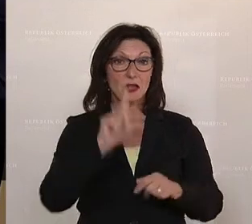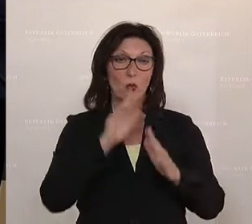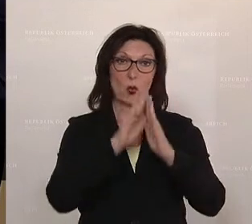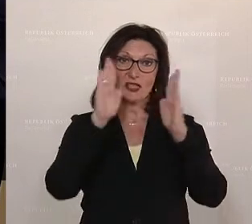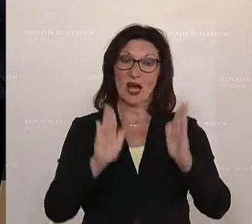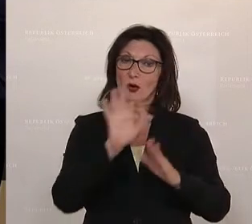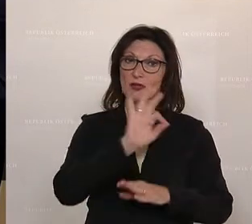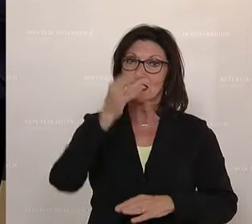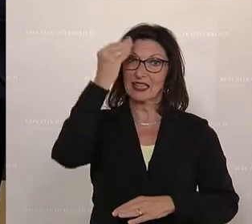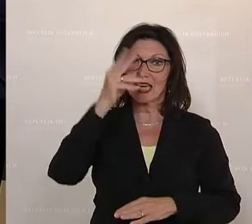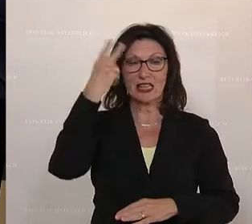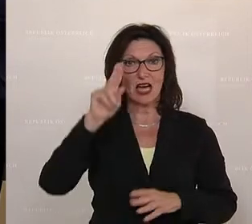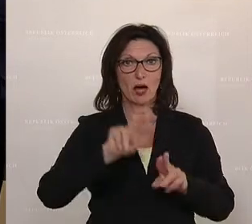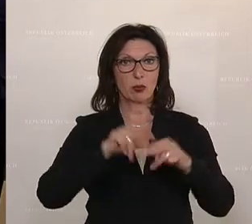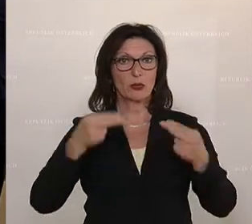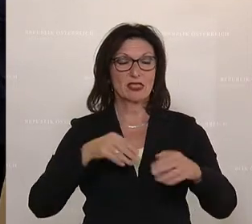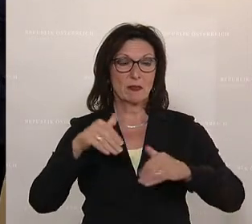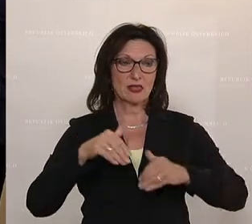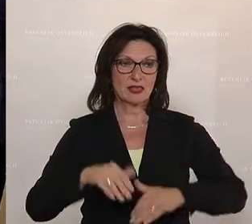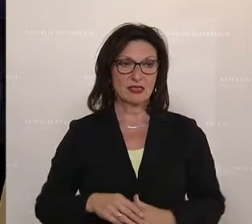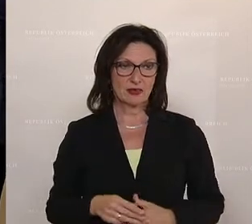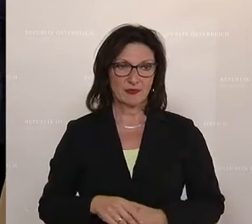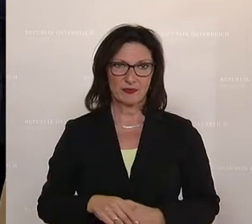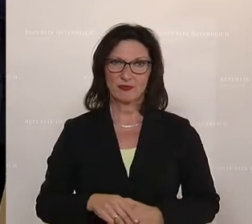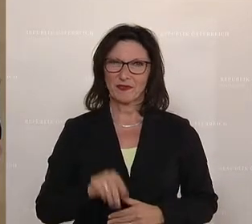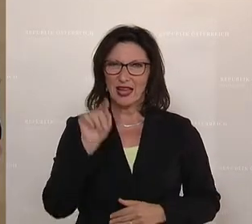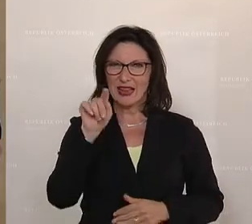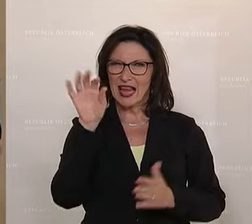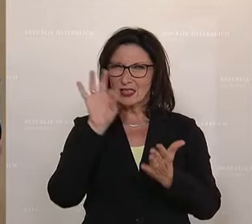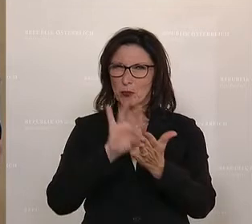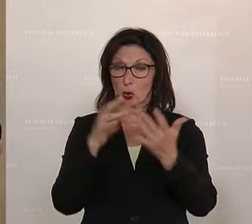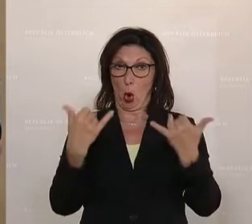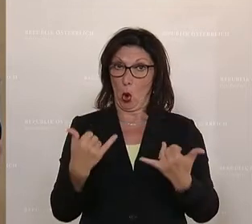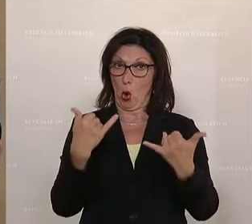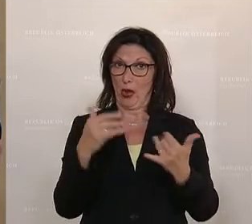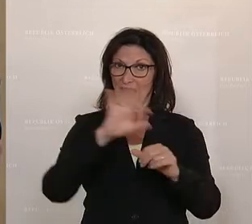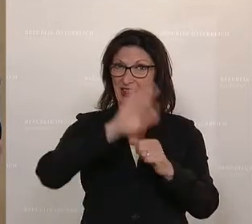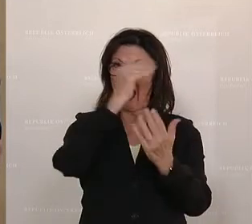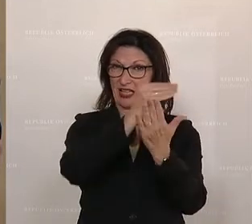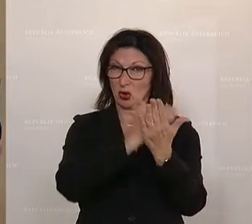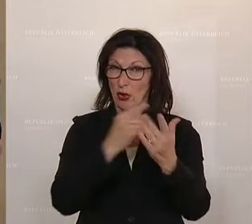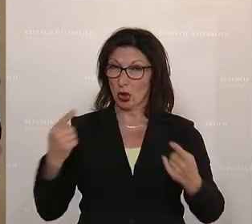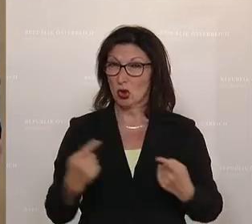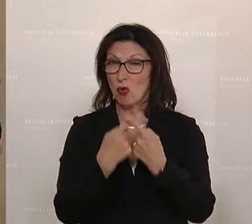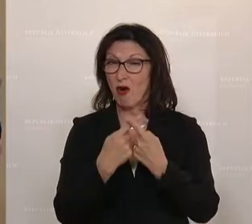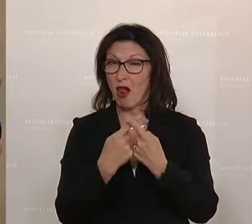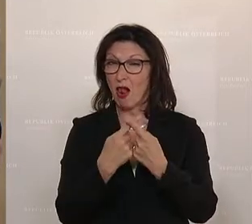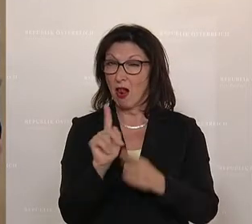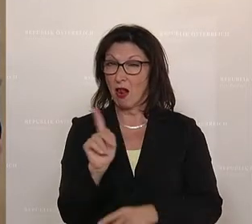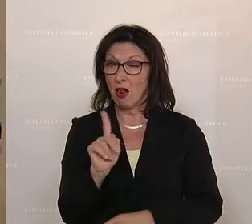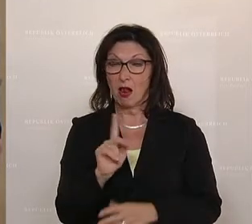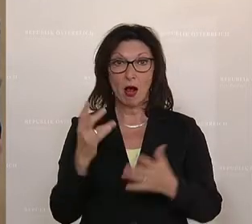Christian Ries von der FPÖ ist jetzt am Wort. Es ist kein Zufall, dass dieser Punkt gerade heute auf der Tagesordnung steht. Denn heute ist der